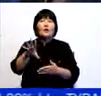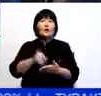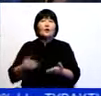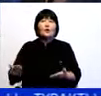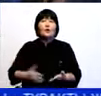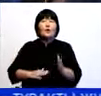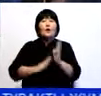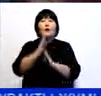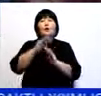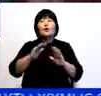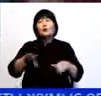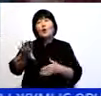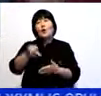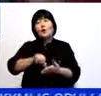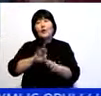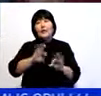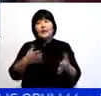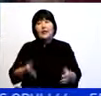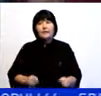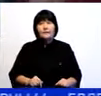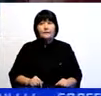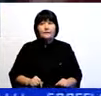өмірін өскелең ұрпаққа үлгі етті.